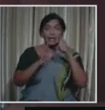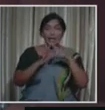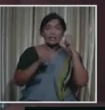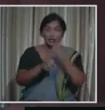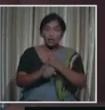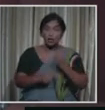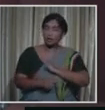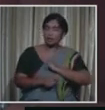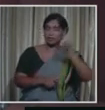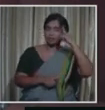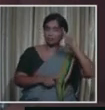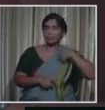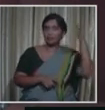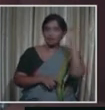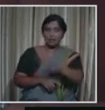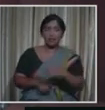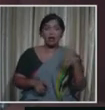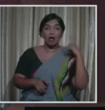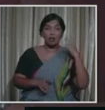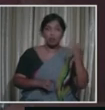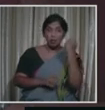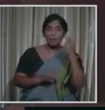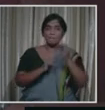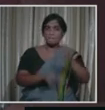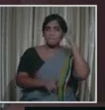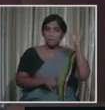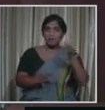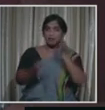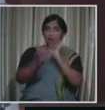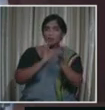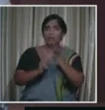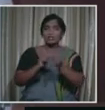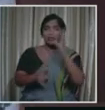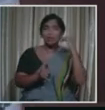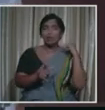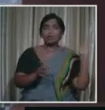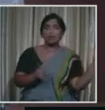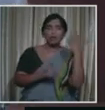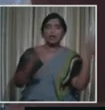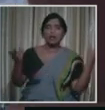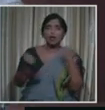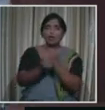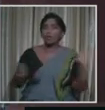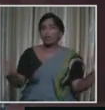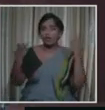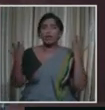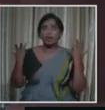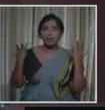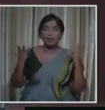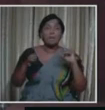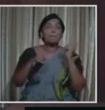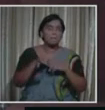itu tidak agak ti, hamuda anu kan nanti berjanji putih orang gawat, meter agini tiap janji putih orang hamuda evi nanti, ahi polisi evi nanti, tibuna